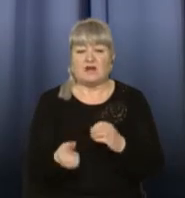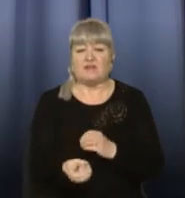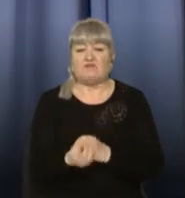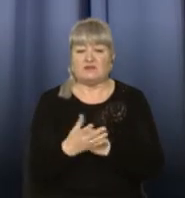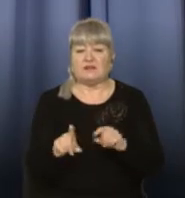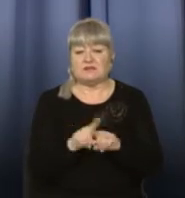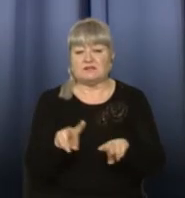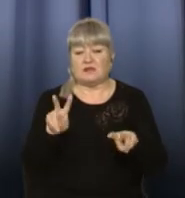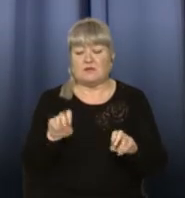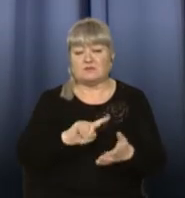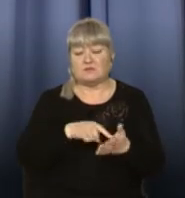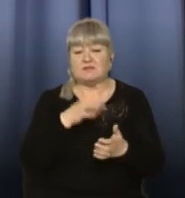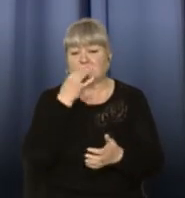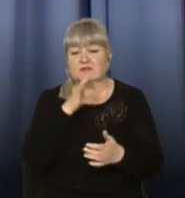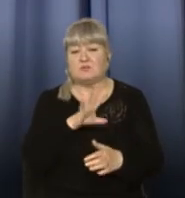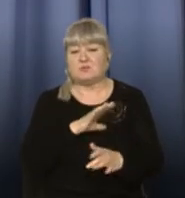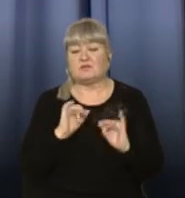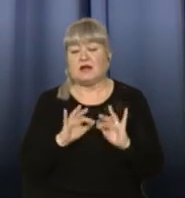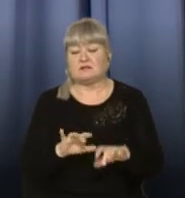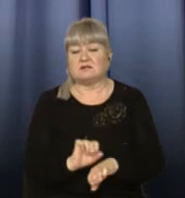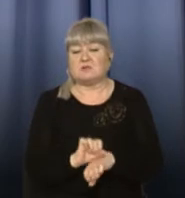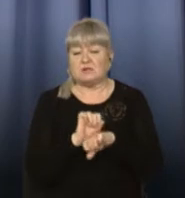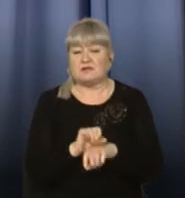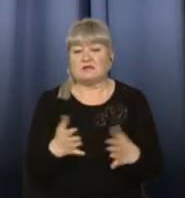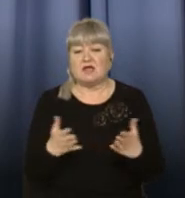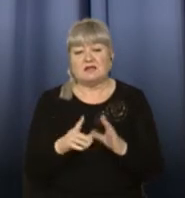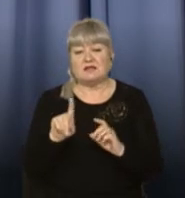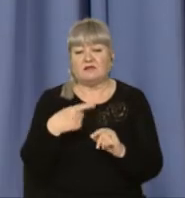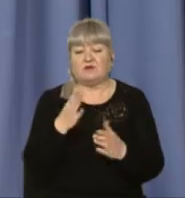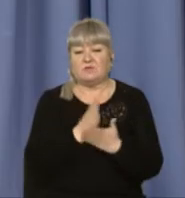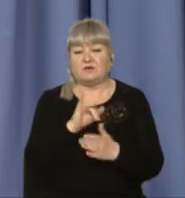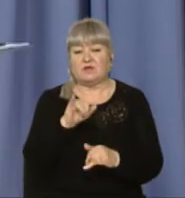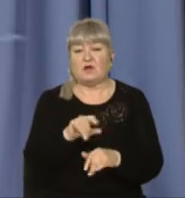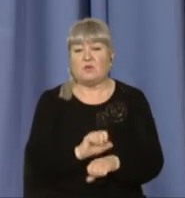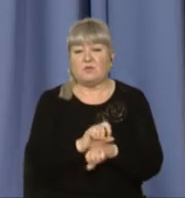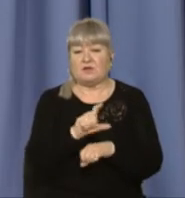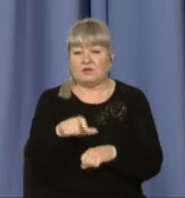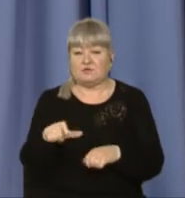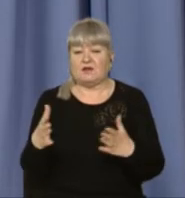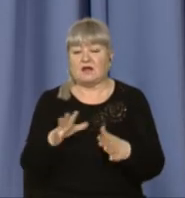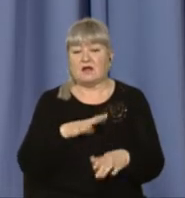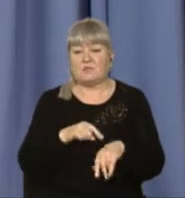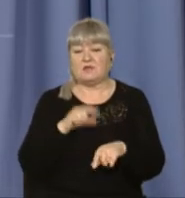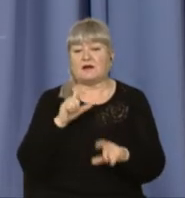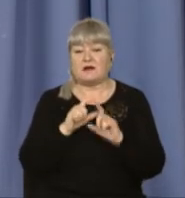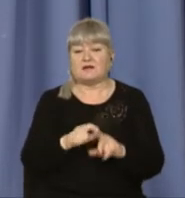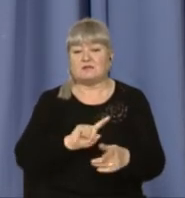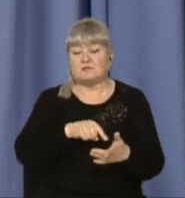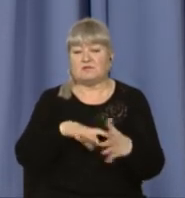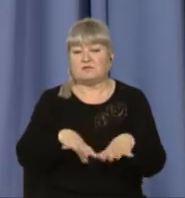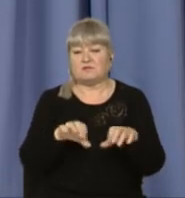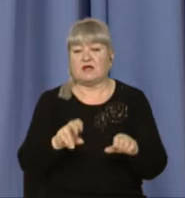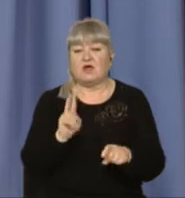таким гаслом сьогодні у місті Самборі відбулася акція протесту. Які вимоги є у пікетувальників, якою була реакція місцевої влади та хто